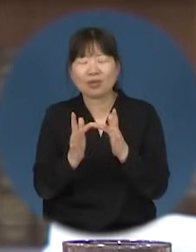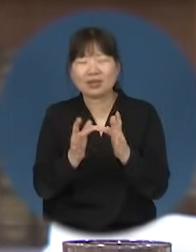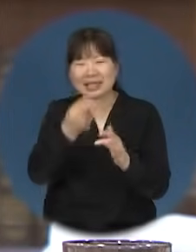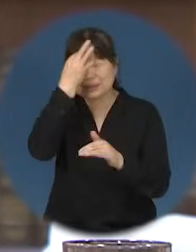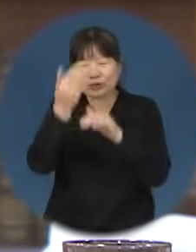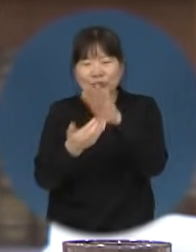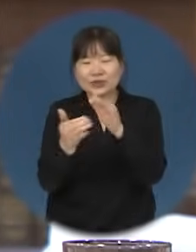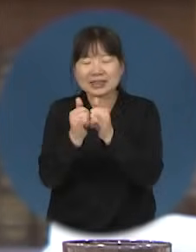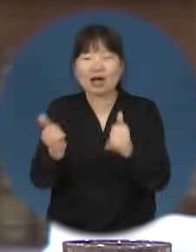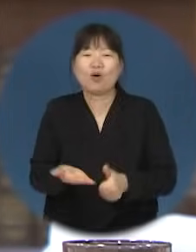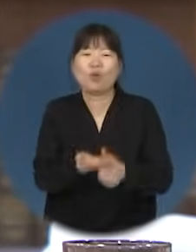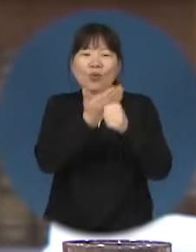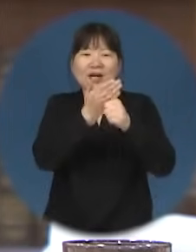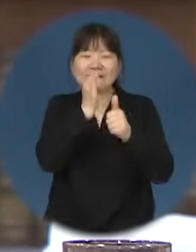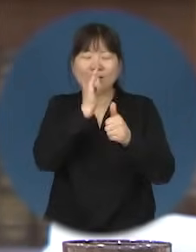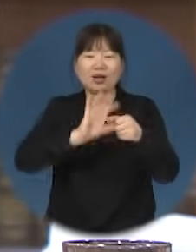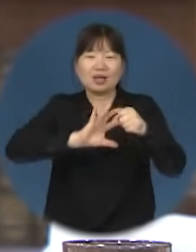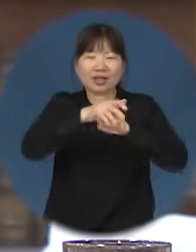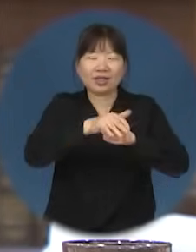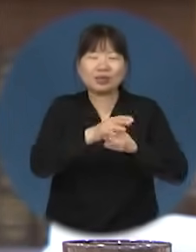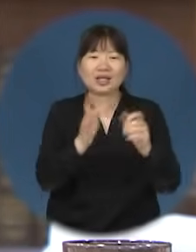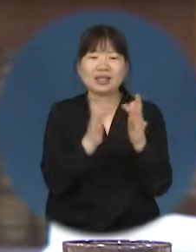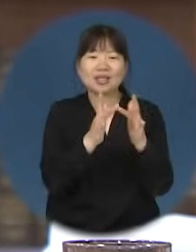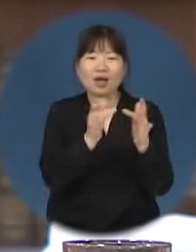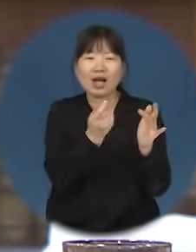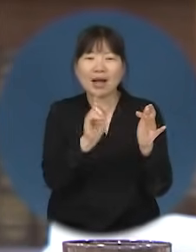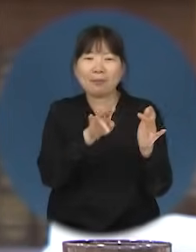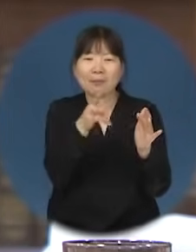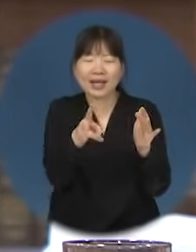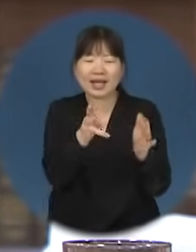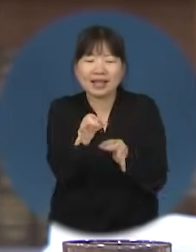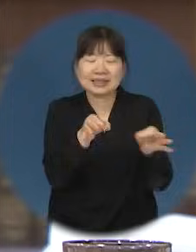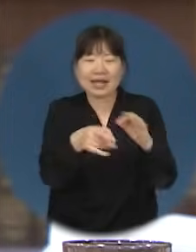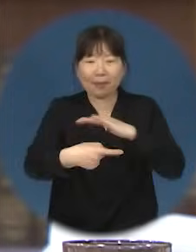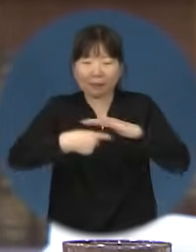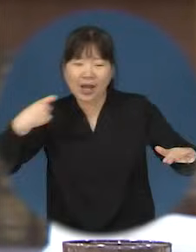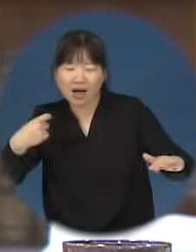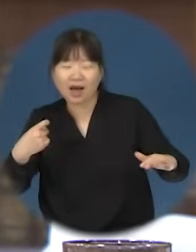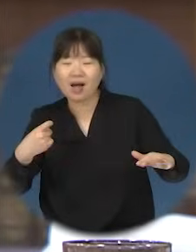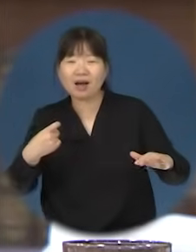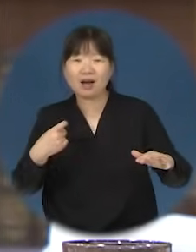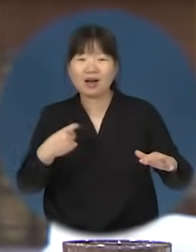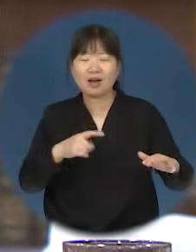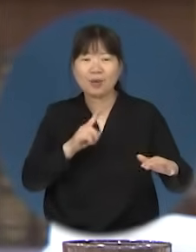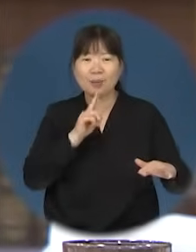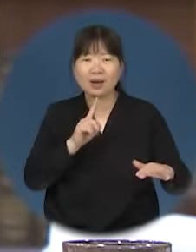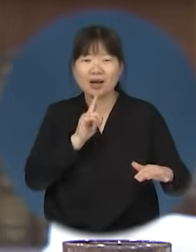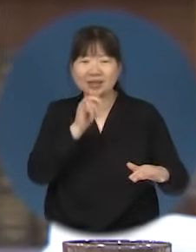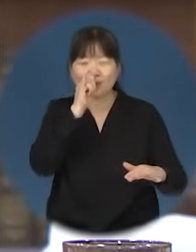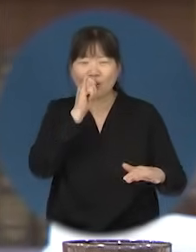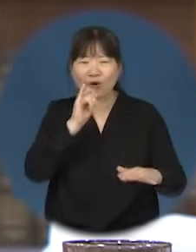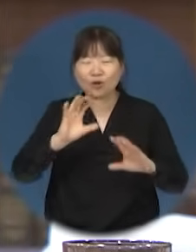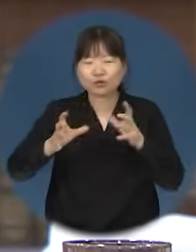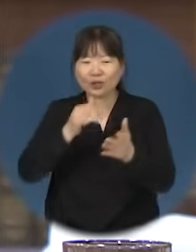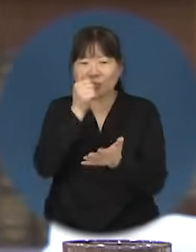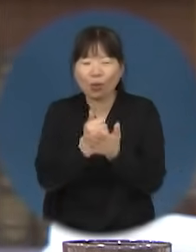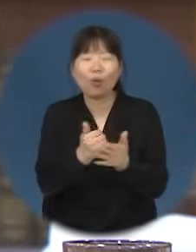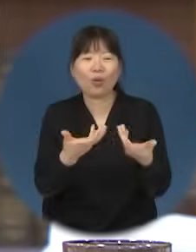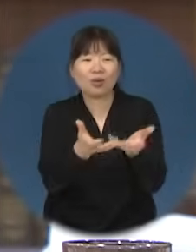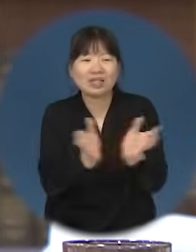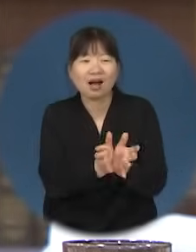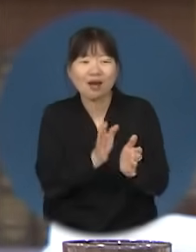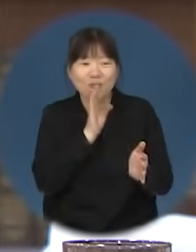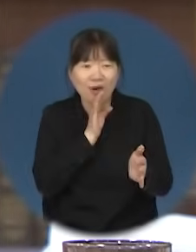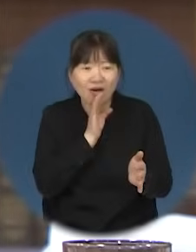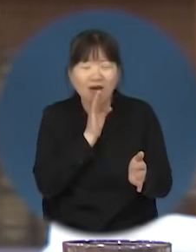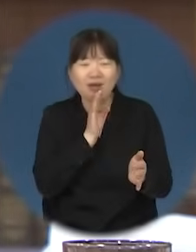육성해가지고 전 세계 그 가상화폐 시장들을 털어서 몇백억씩 가져간다는 거 아닙니까? 아, 예, 예. 국가 범죄 집단이잖아요.